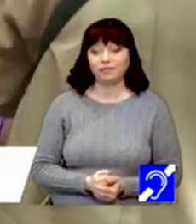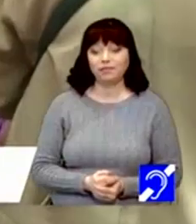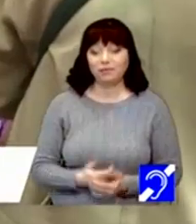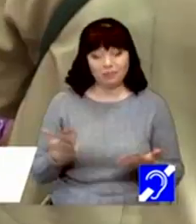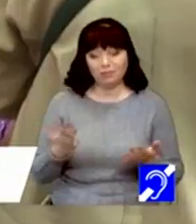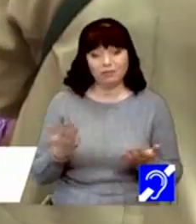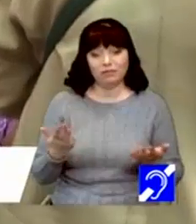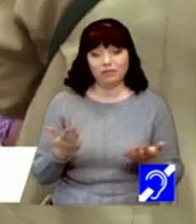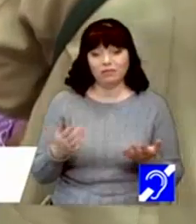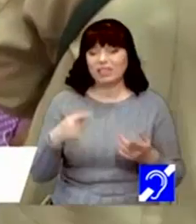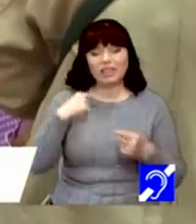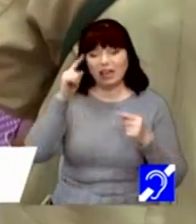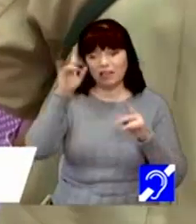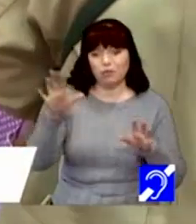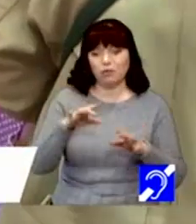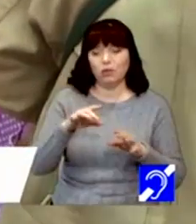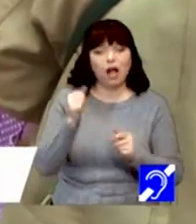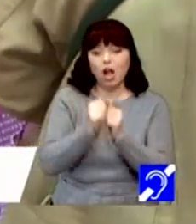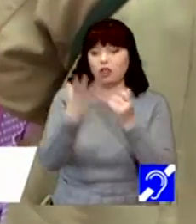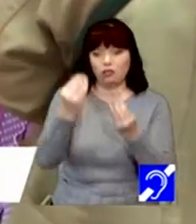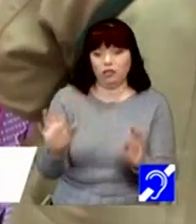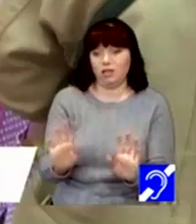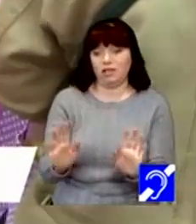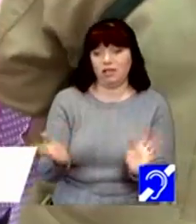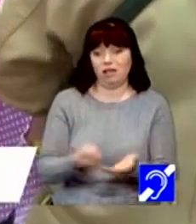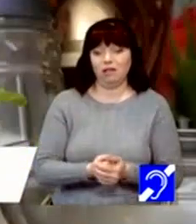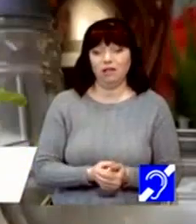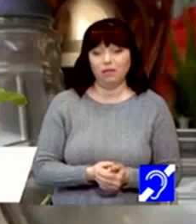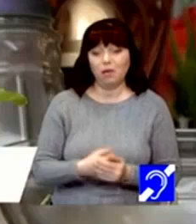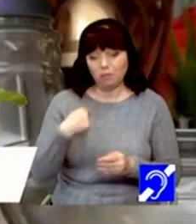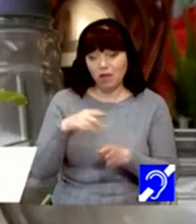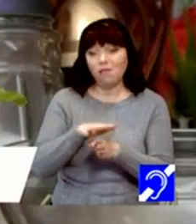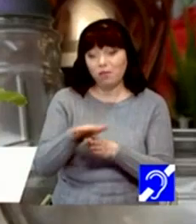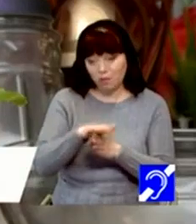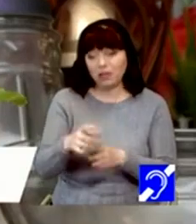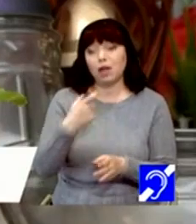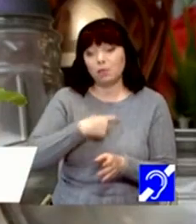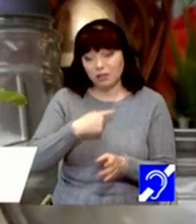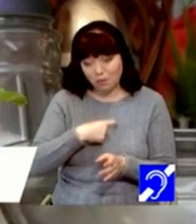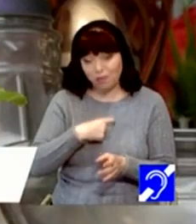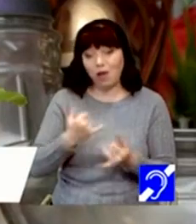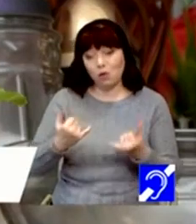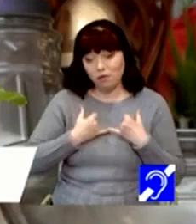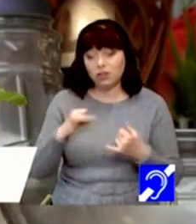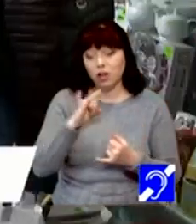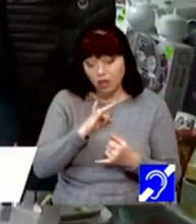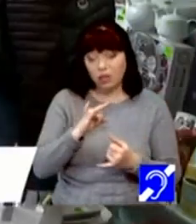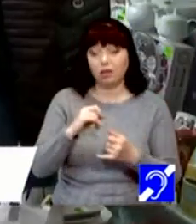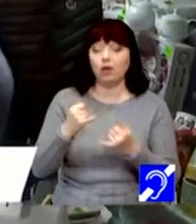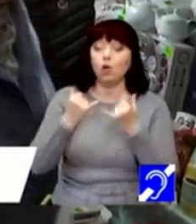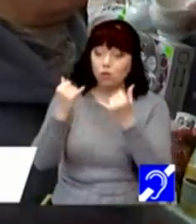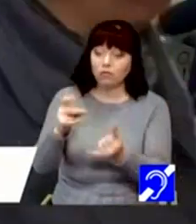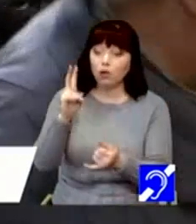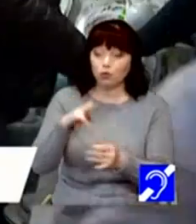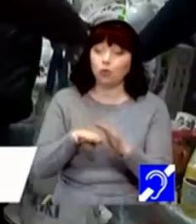o facem în toate zilele să respectăm și pe noi si pe cei dragi din viata dragi